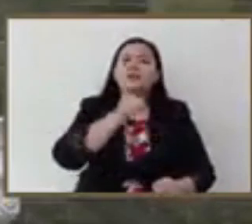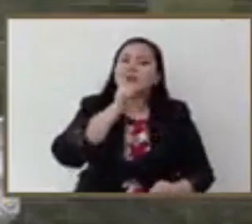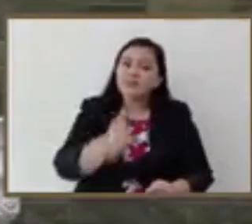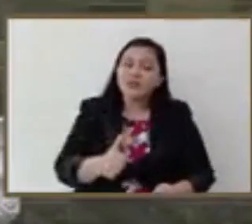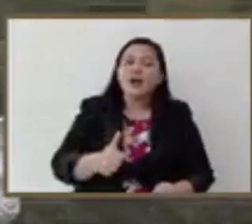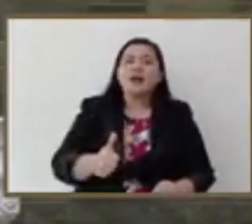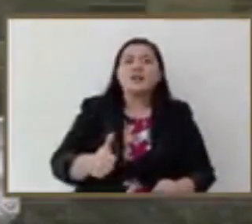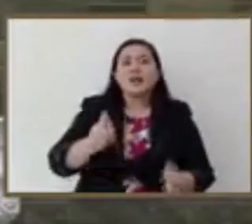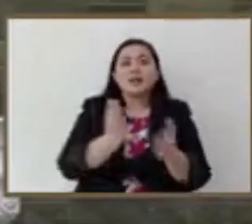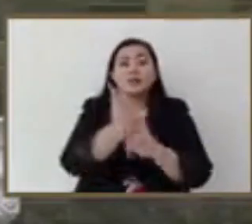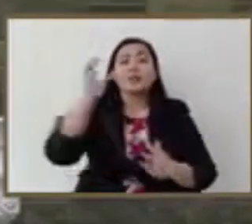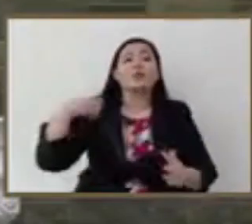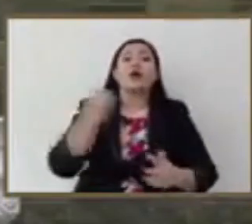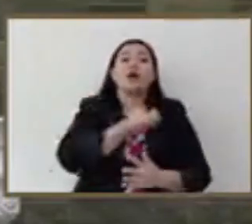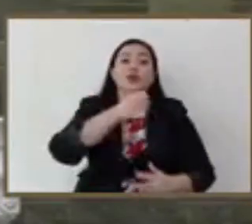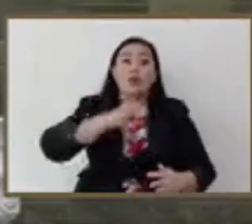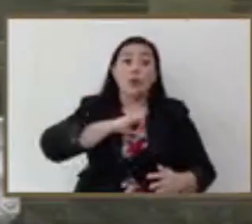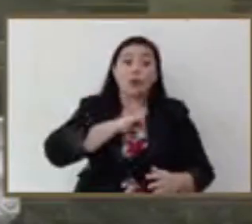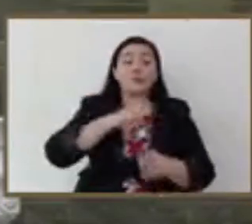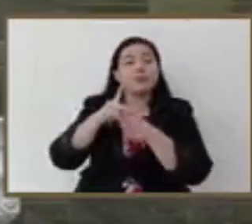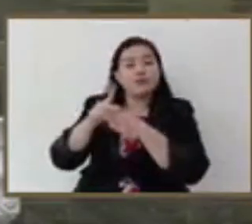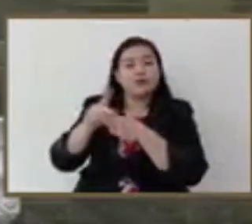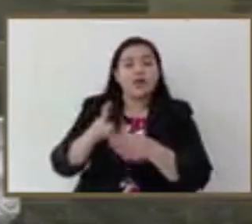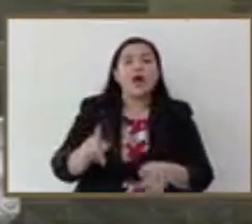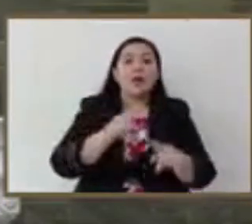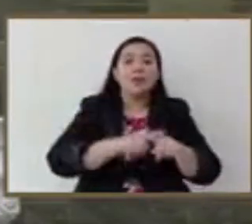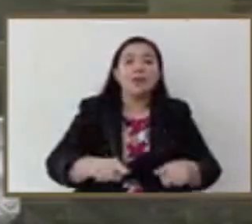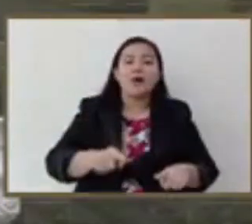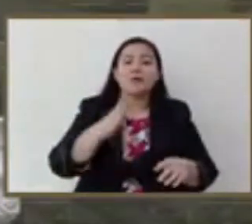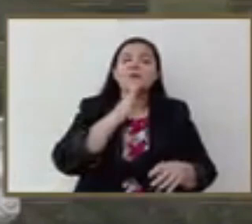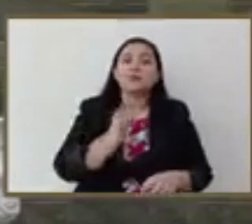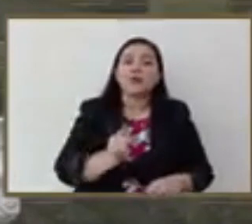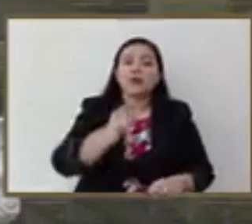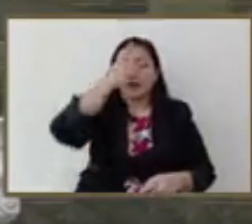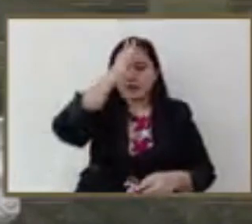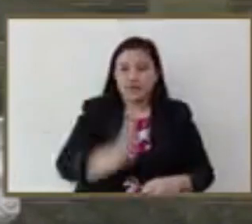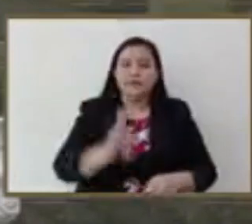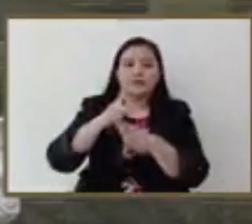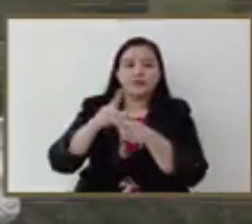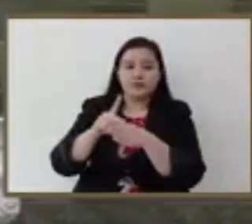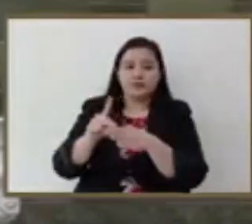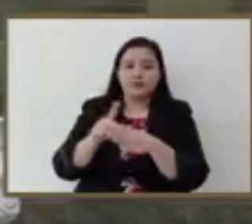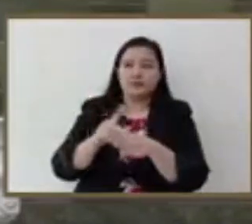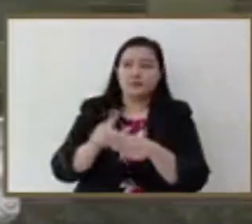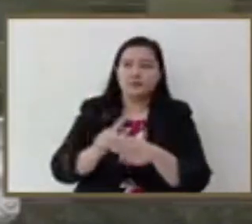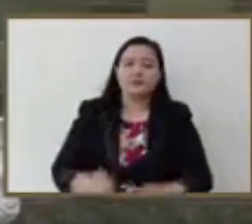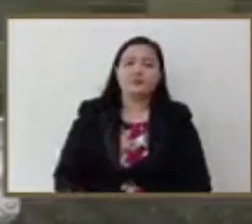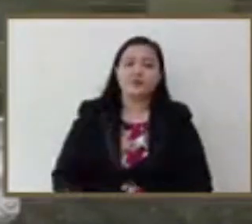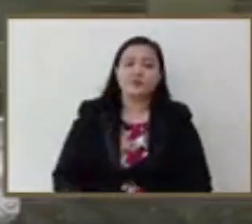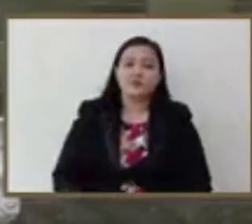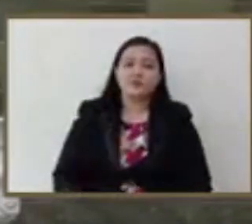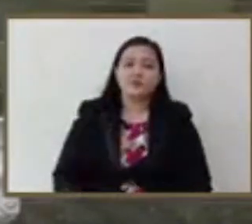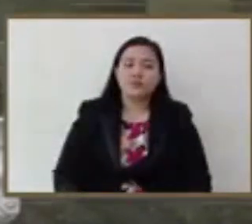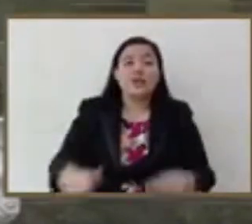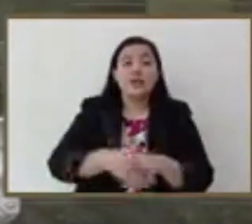mo, hindi sa prinsipyo ko, kundi sa prinsipyo ng Diyos. And this is, let me remind you, brethren, you go to the book of Matthew